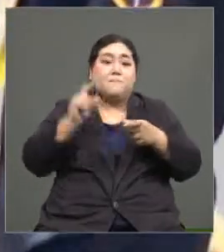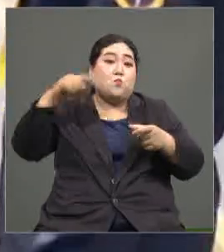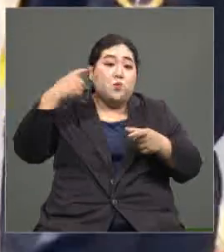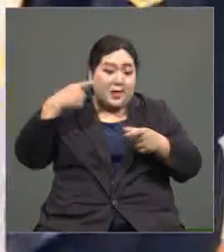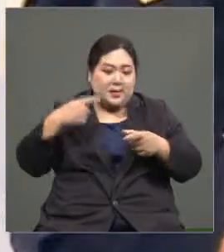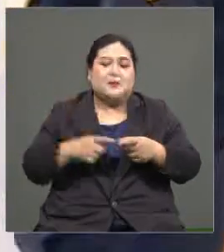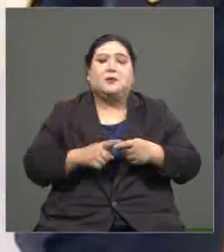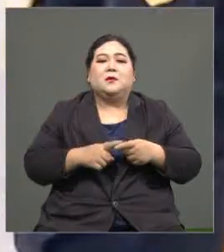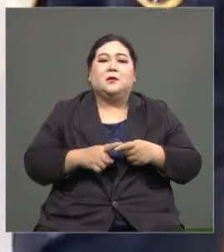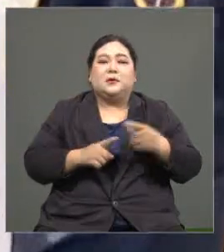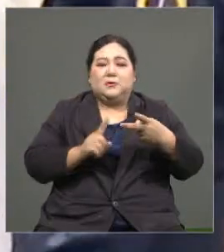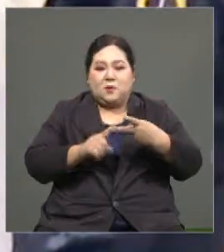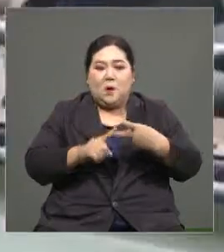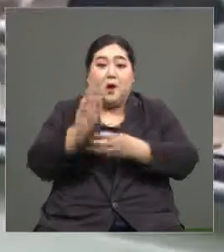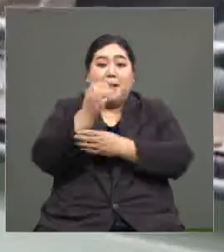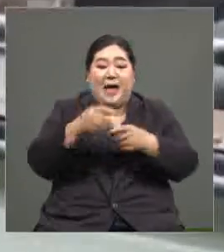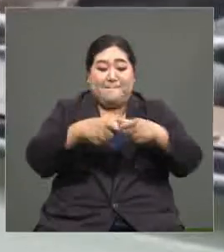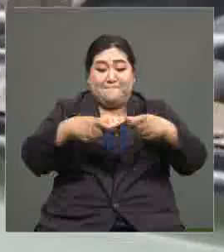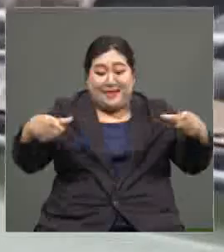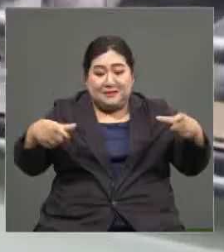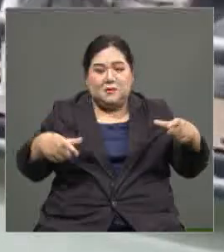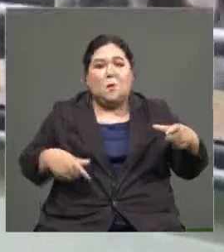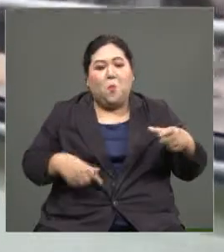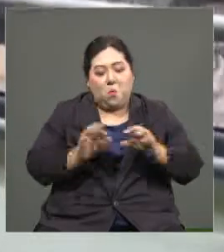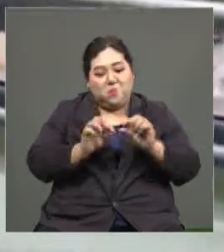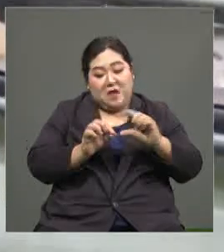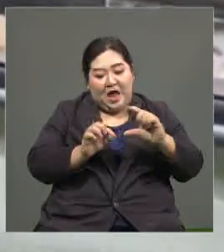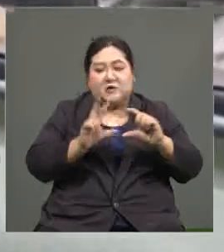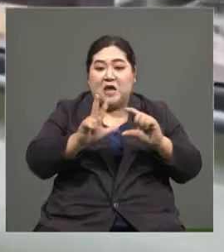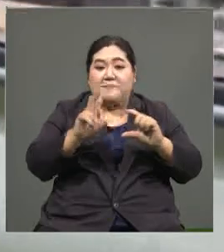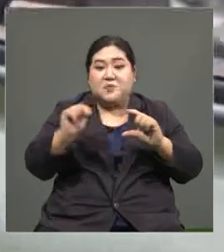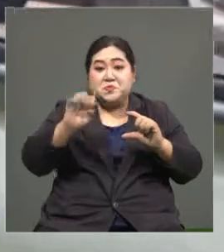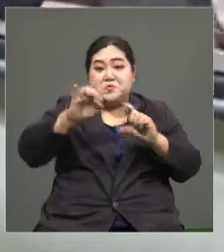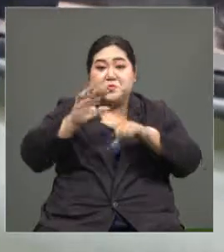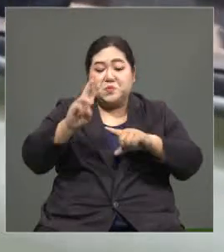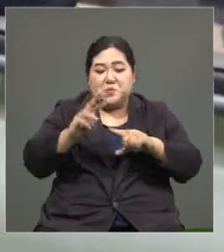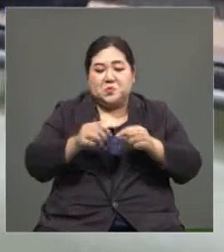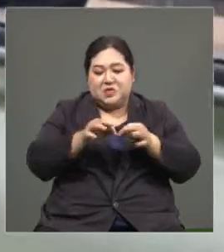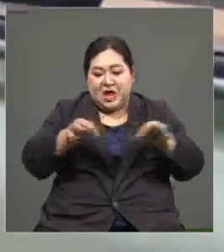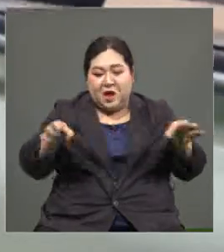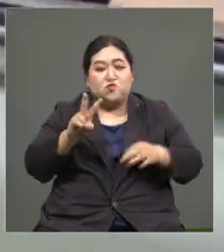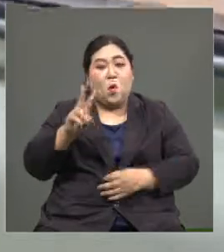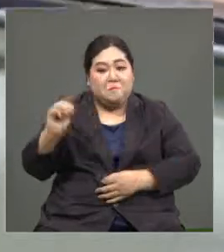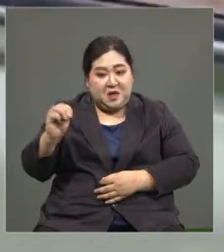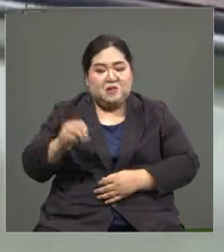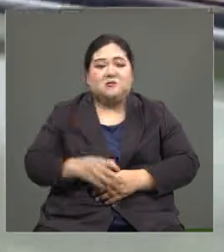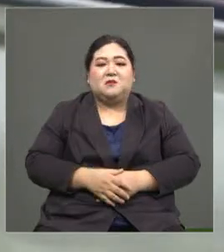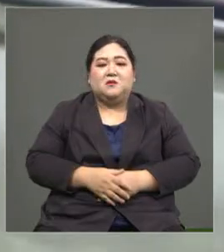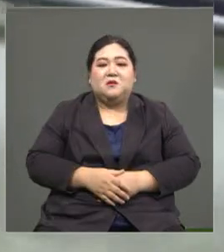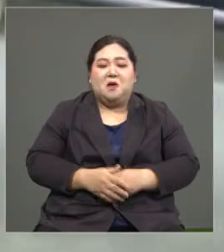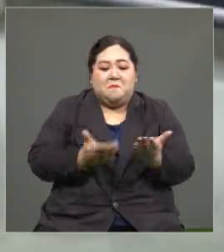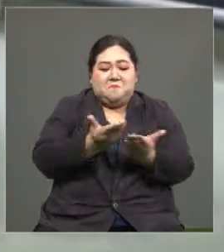ประดู่แปรรูปจำนวน 40แผ่นขนาดหนา 3นิ้วยาว 2มตหน้ากว้างหลายขนาดคิดถ้าคิดเป็นเงินเนี่ยอยู่ที่ประมาณ